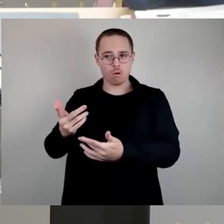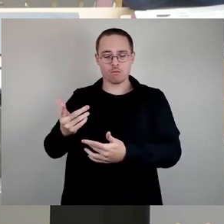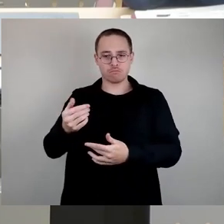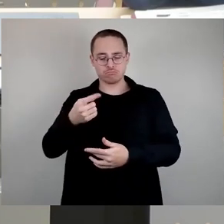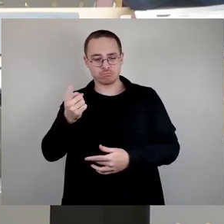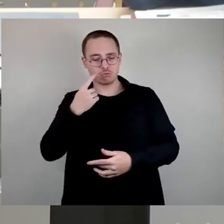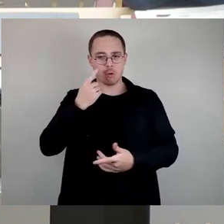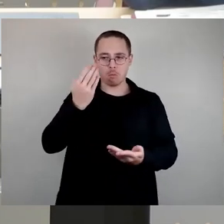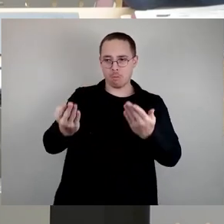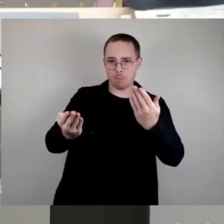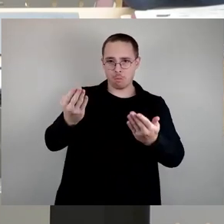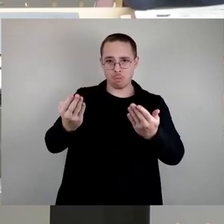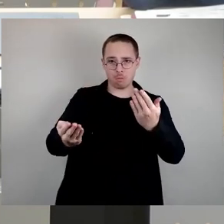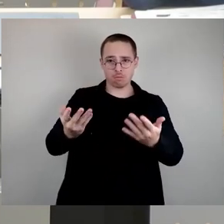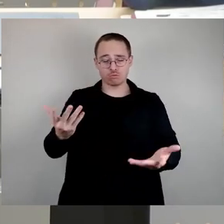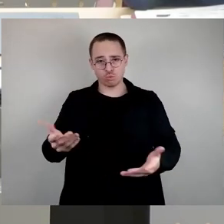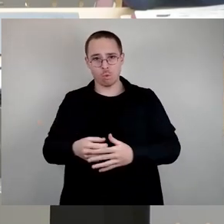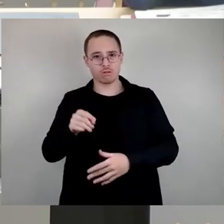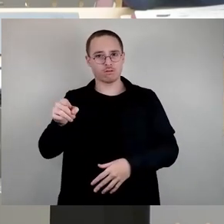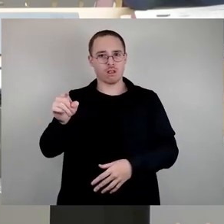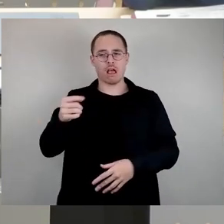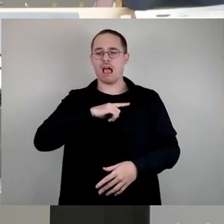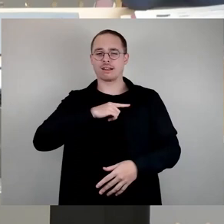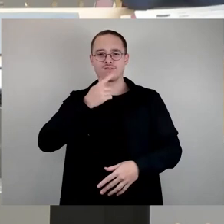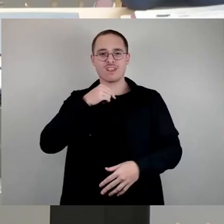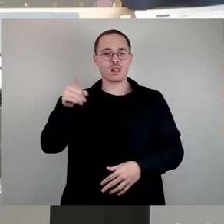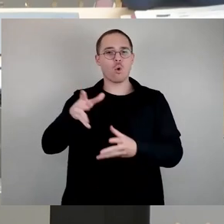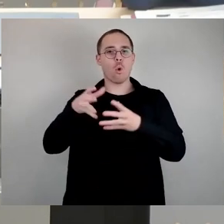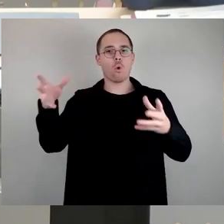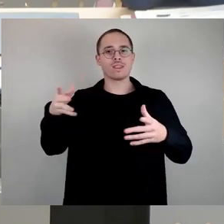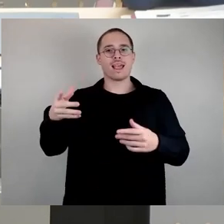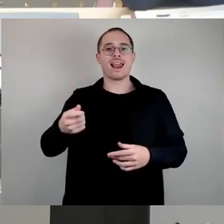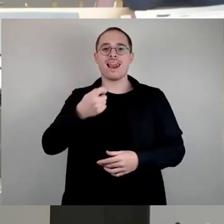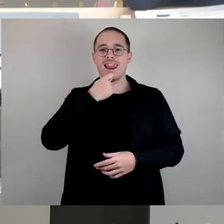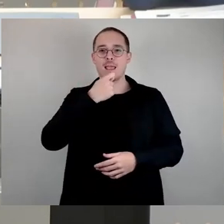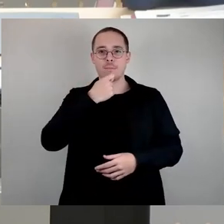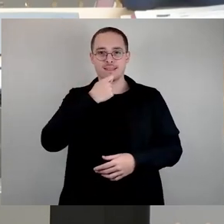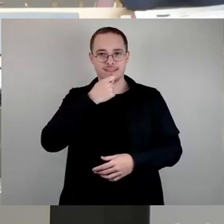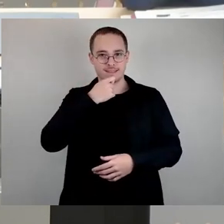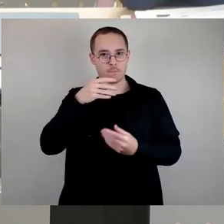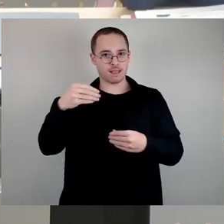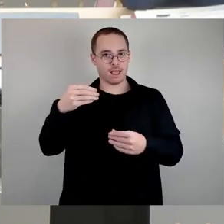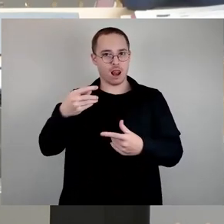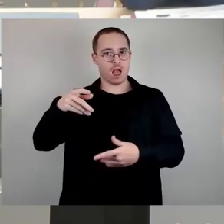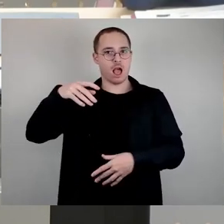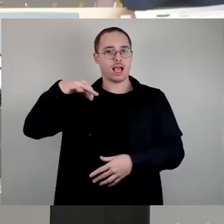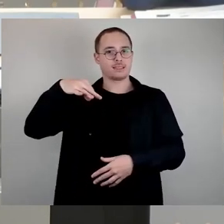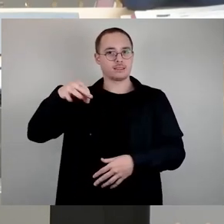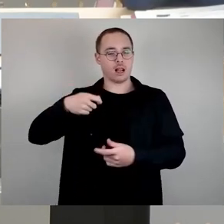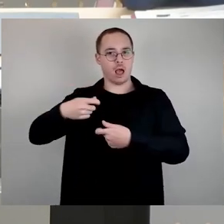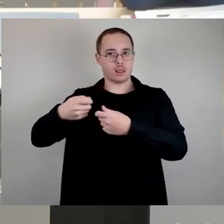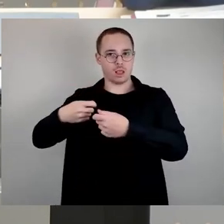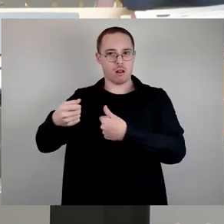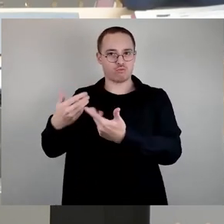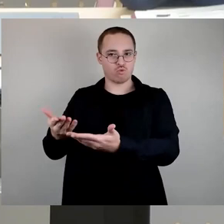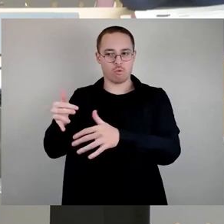dort festgesetzt worden, großflächiger Lebensmitteleinzelhandel, der natürlich dort jetzt nicht mehr kommen soll, der dann auch nicht gewünscht ist. Und dann ist die Frage, ablehnen ist